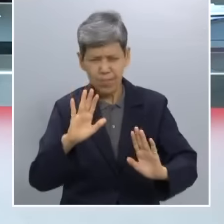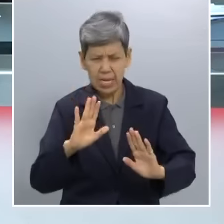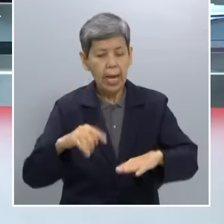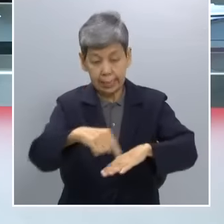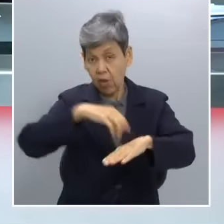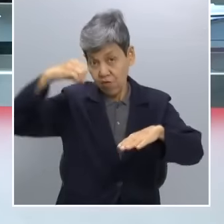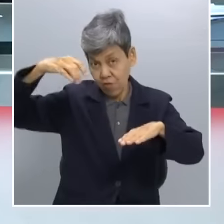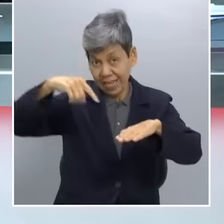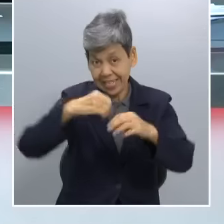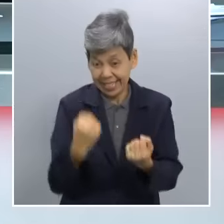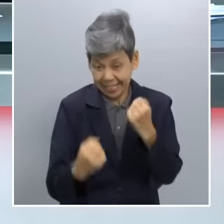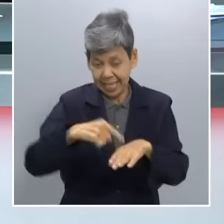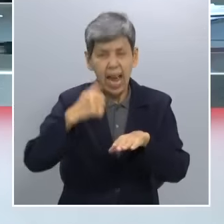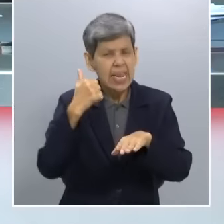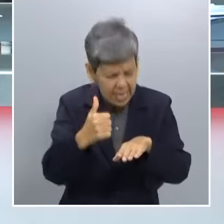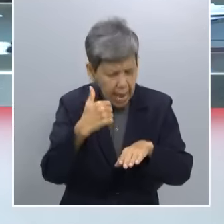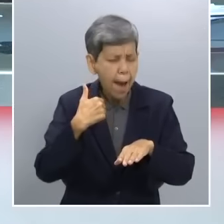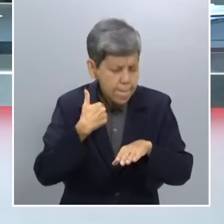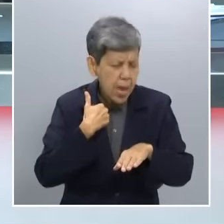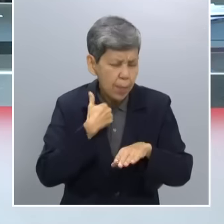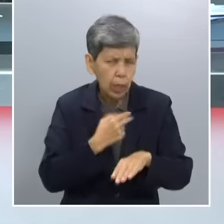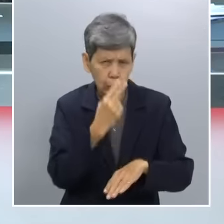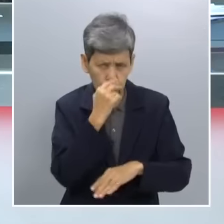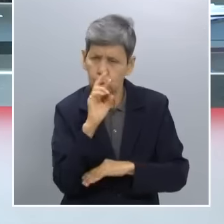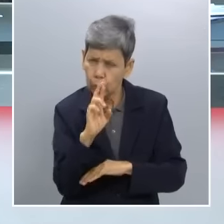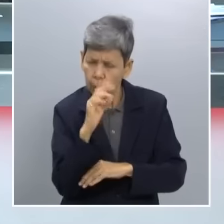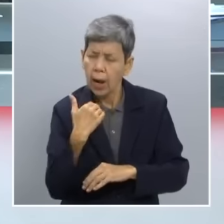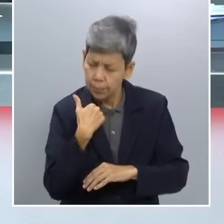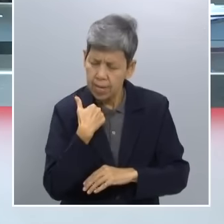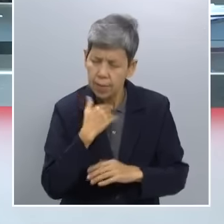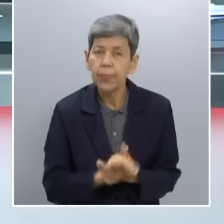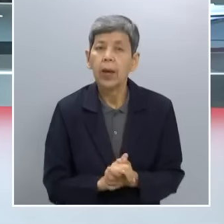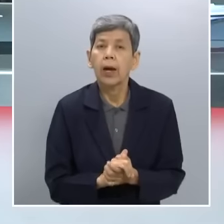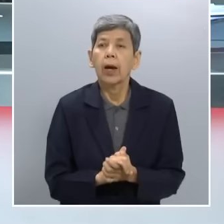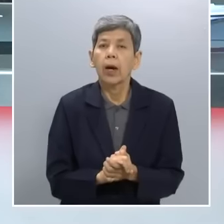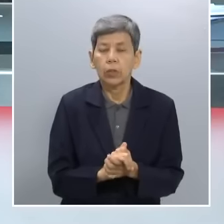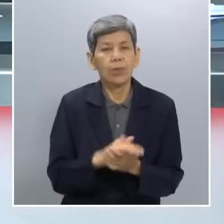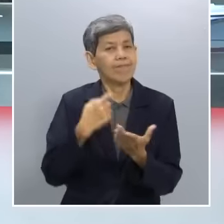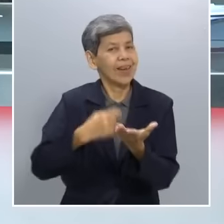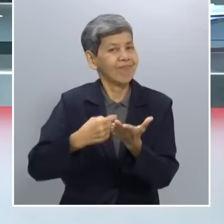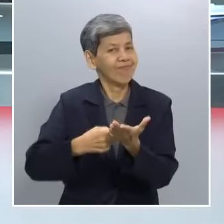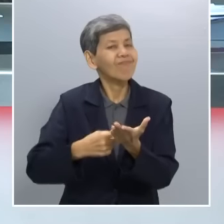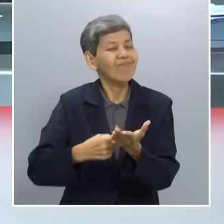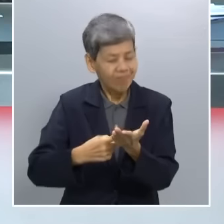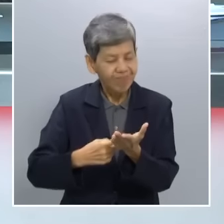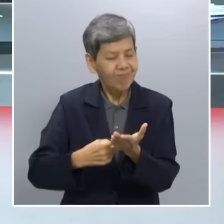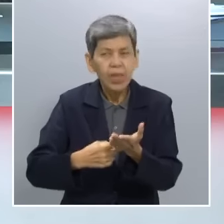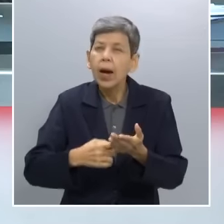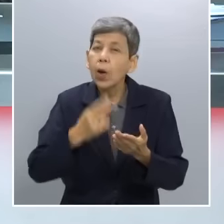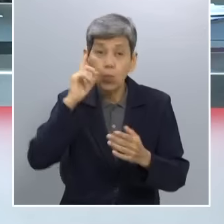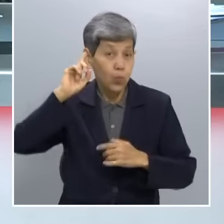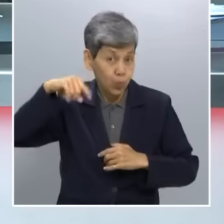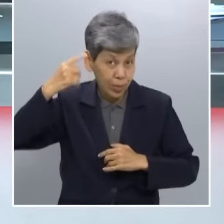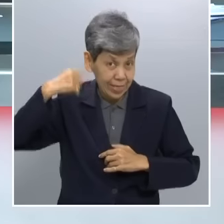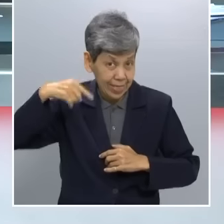ค่ะคือก็มีส่วนดีแต่มันก็มีเรื่องที่ต้องระวังต้องบอกแบบนี้รวมไปถึงเรืเราของประกันภัยด้วยค่ะเหมือนเช่นผู้หญิง